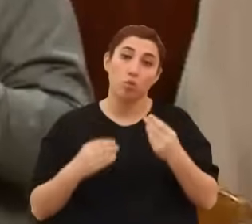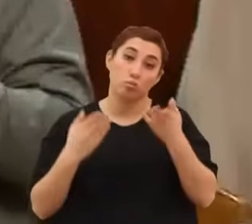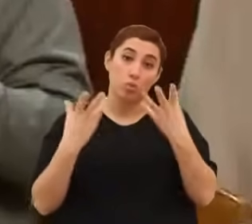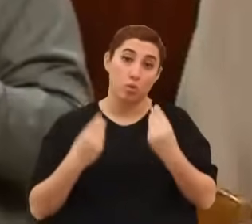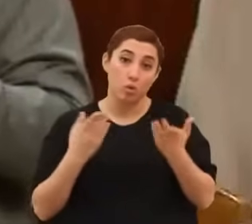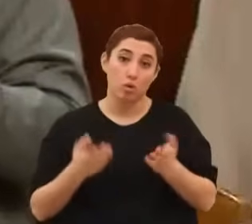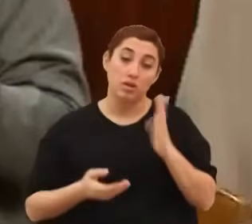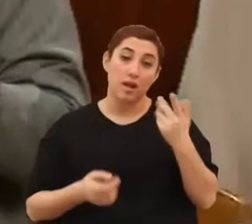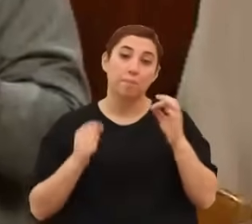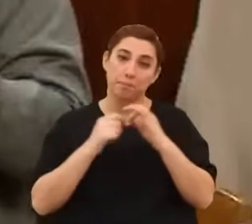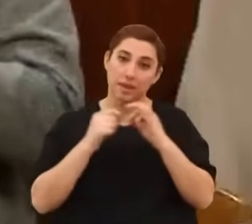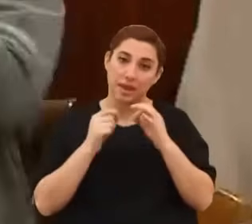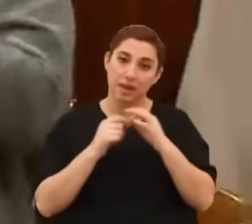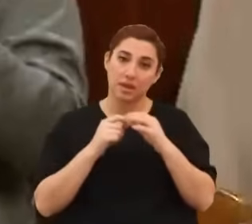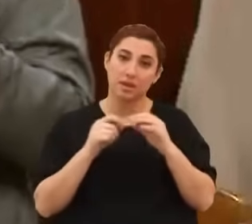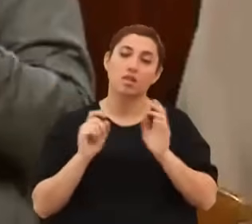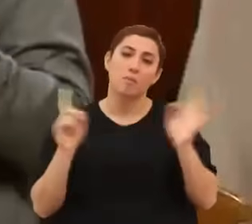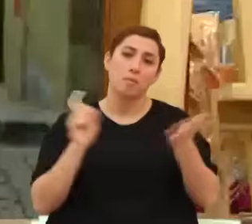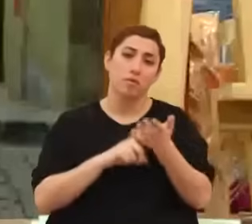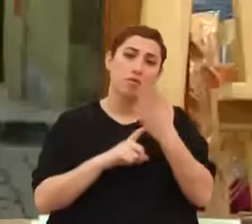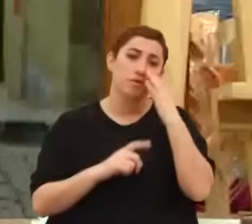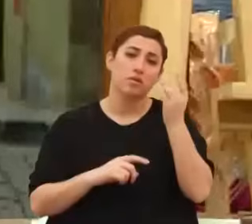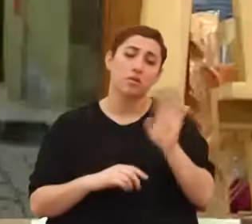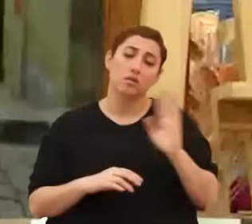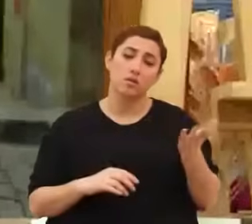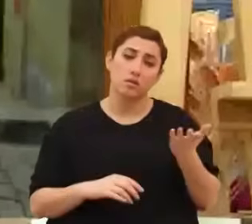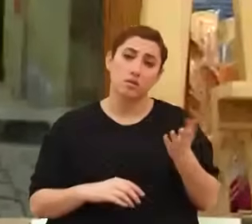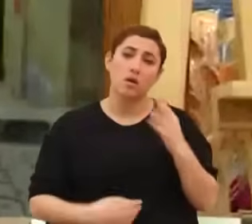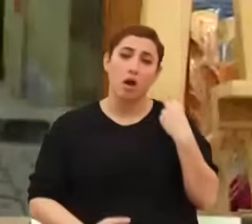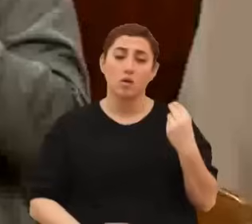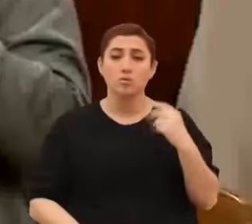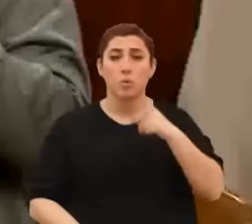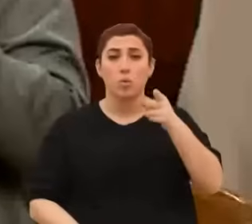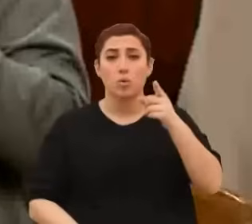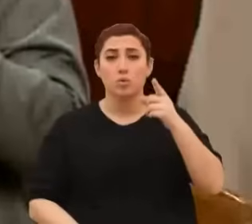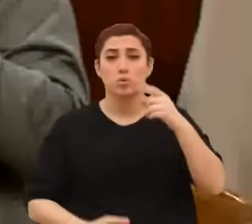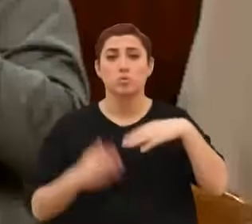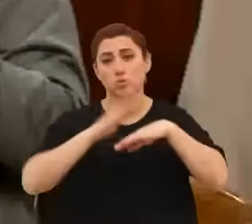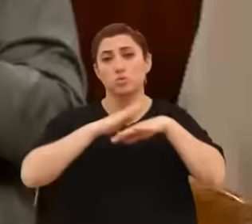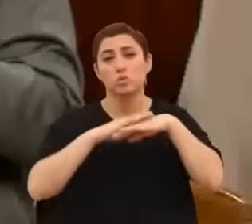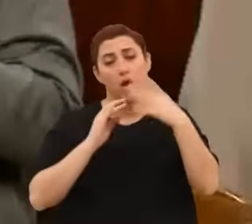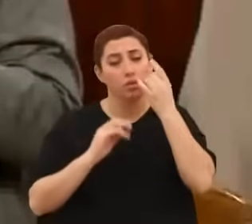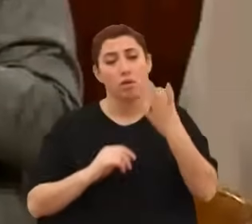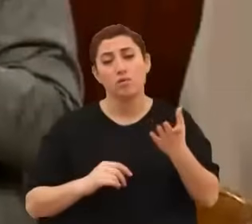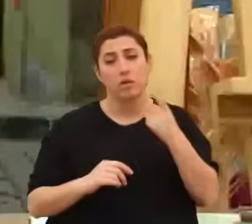bu. Ya Bekir, tamam alt tarafı tavuk işte. Hoş. Bunun üst tarafı da tavuk diyor.